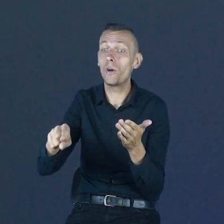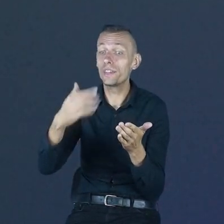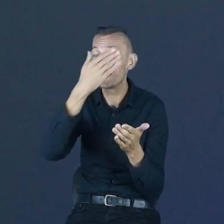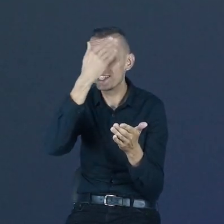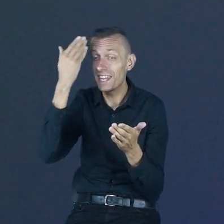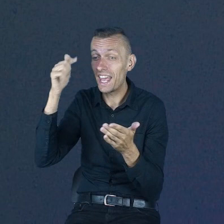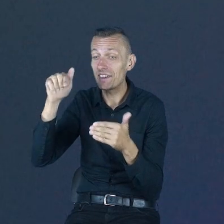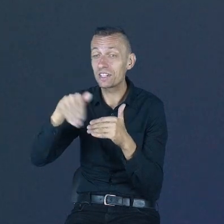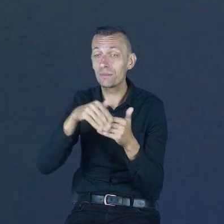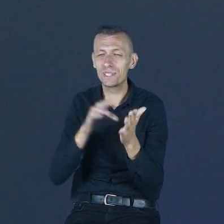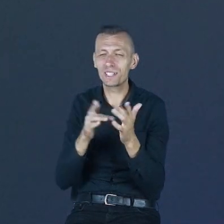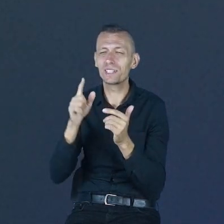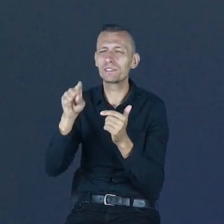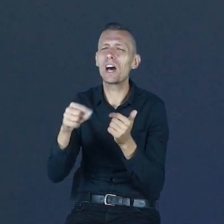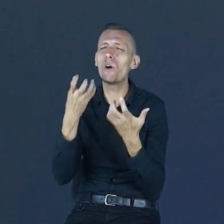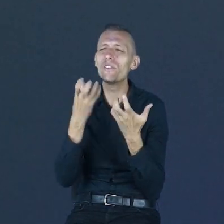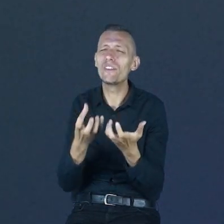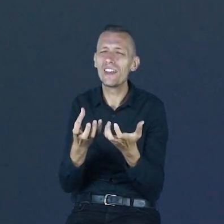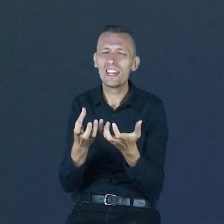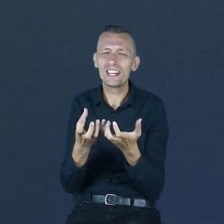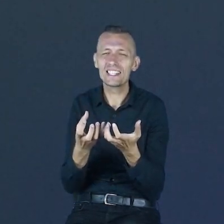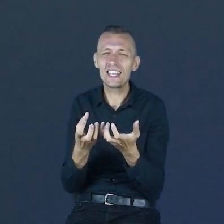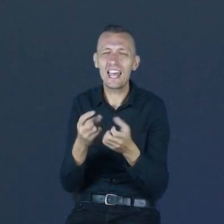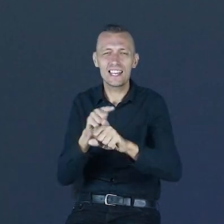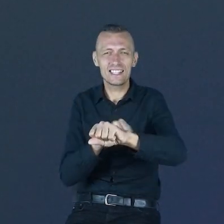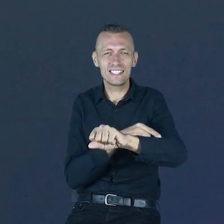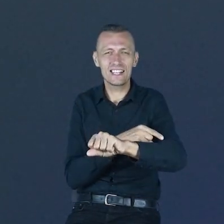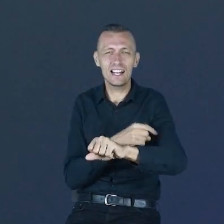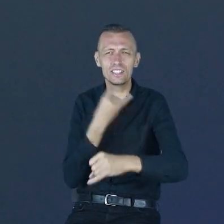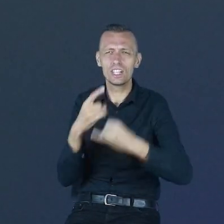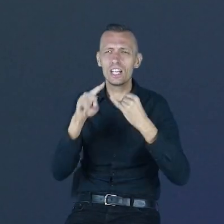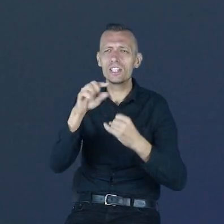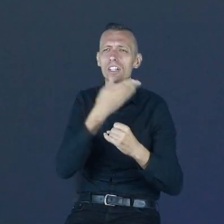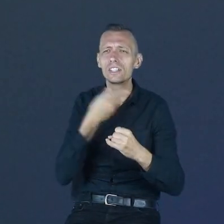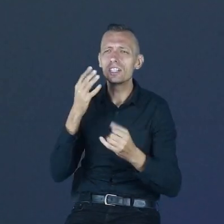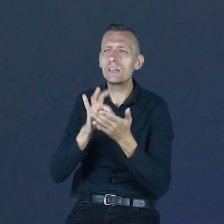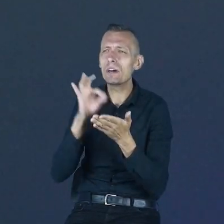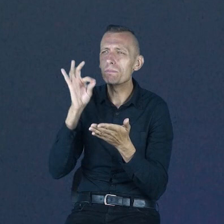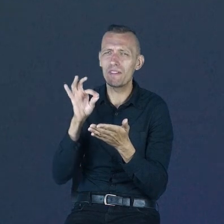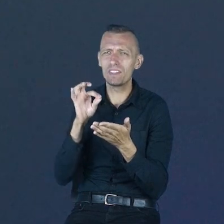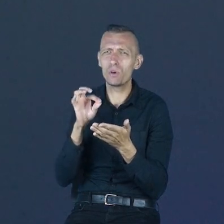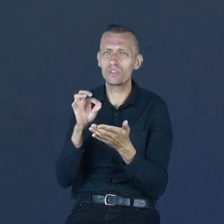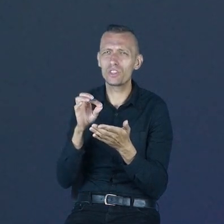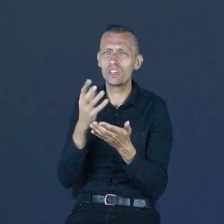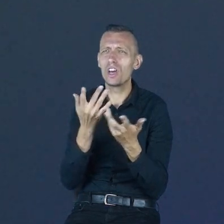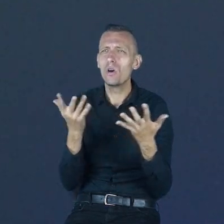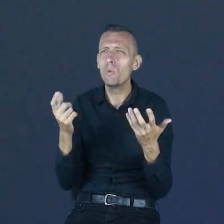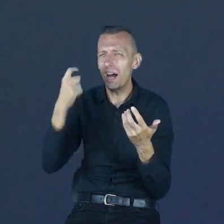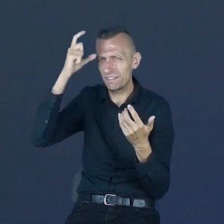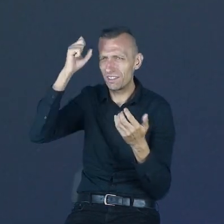Gdy jesteś niepewny swojej tożsamości, łatwo cię zranić. Po drugie, załóż pancerz sprawiedliwości.